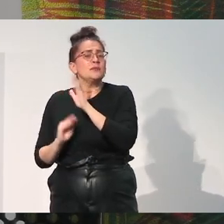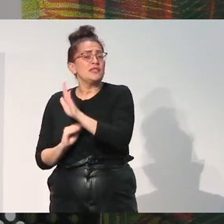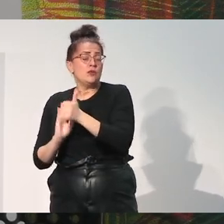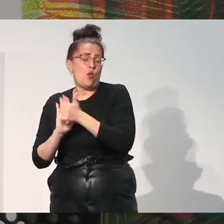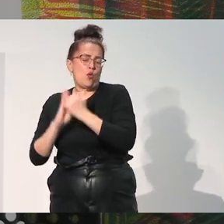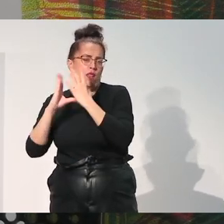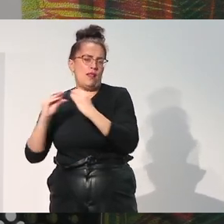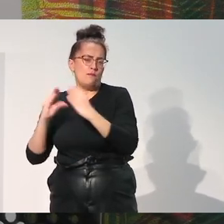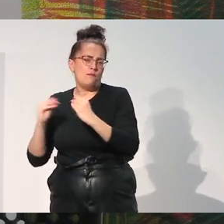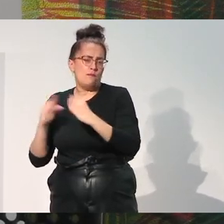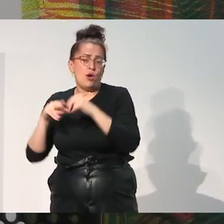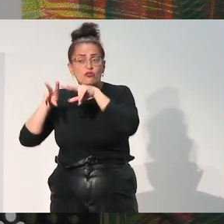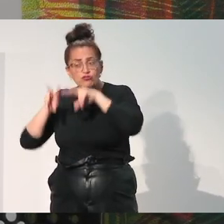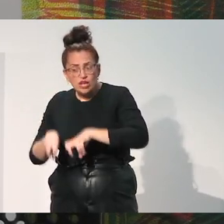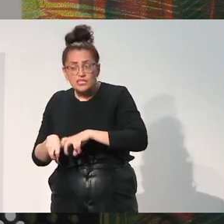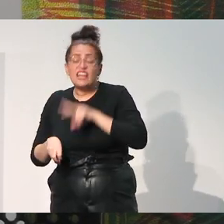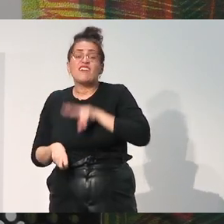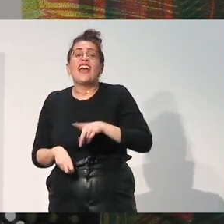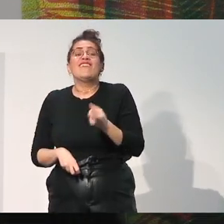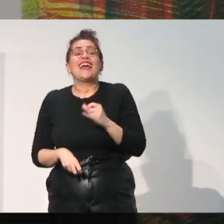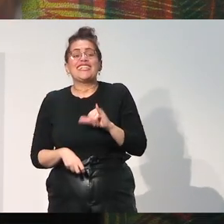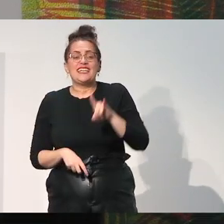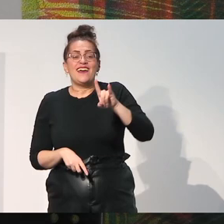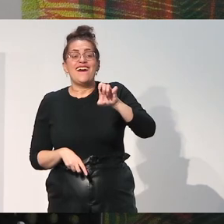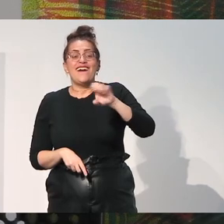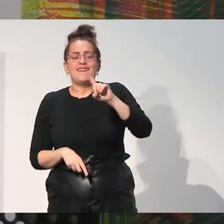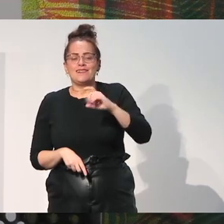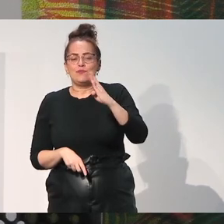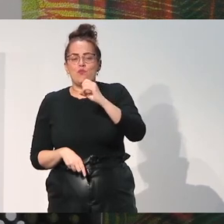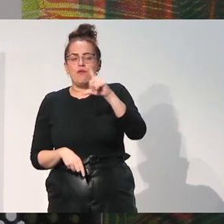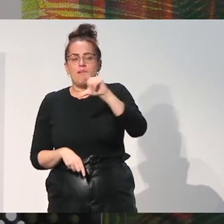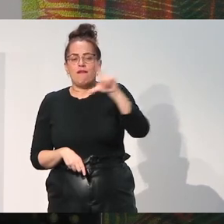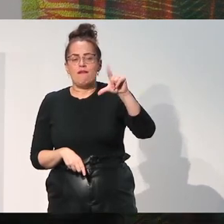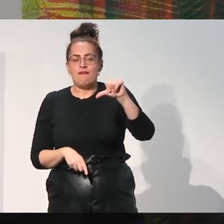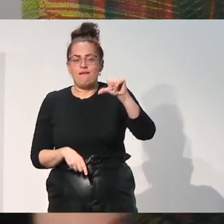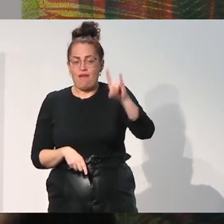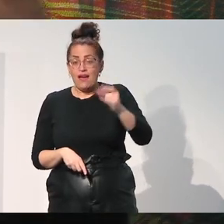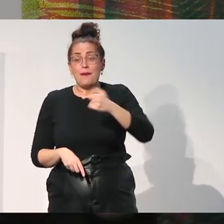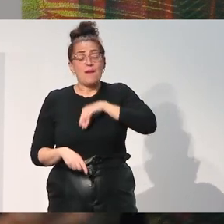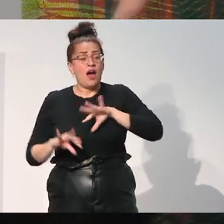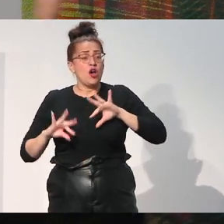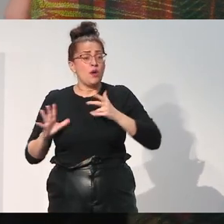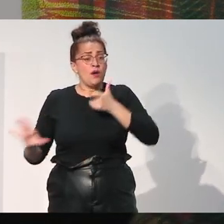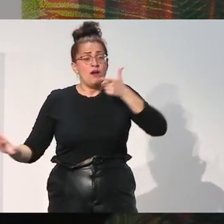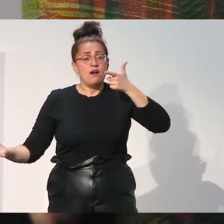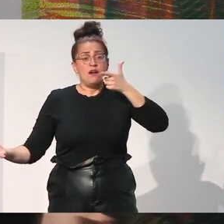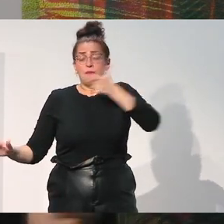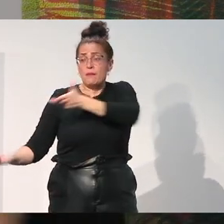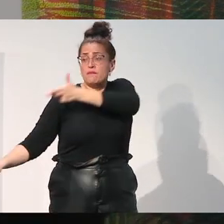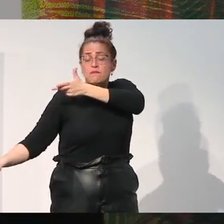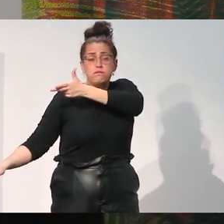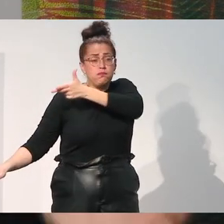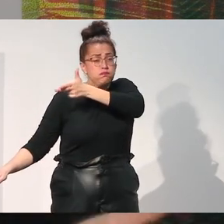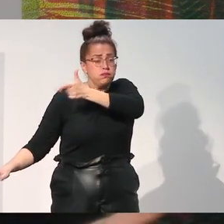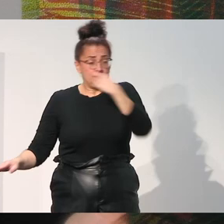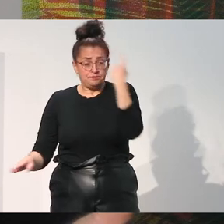libanais. On dit que c'est le Hezbollah, hein, on ne sait pas très bien qui c'est, mais enfin voilà, il a été abattu de plusieurs balles dans la tête. Et sa sœur, il vient d'une famille chiite,